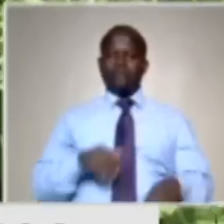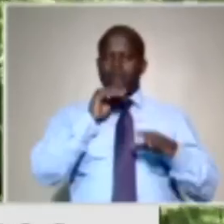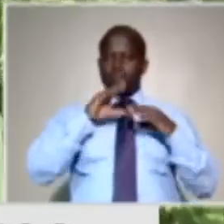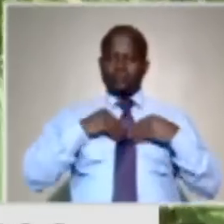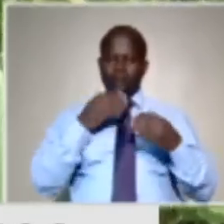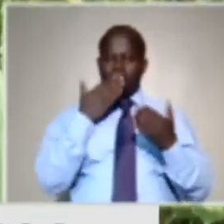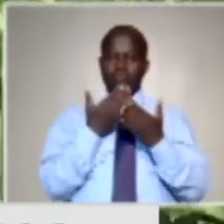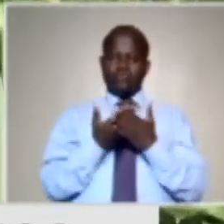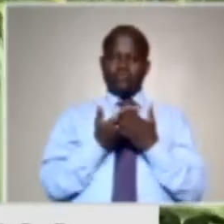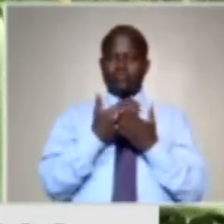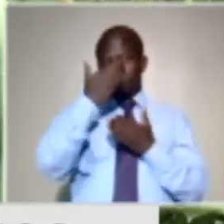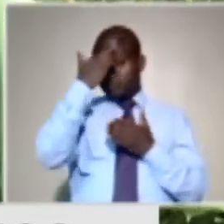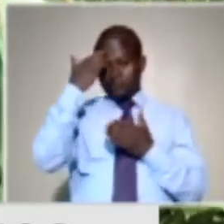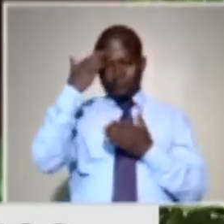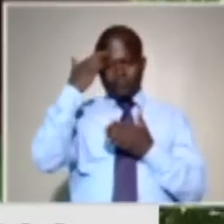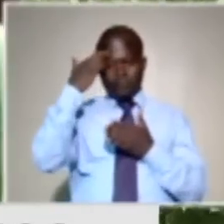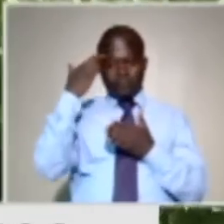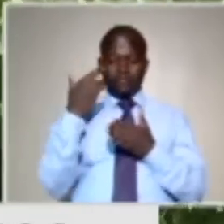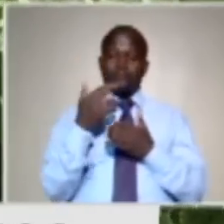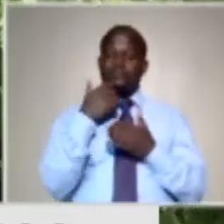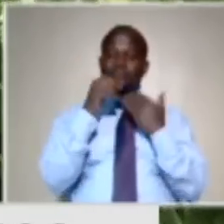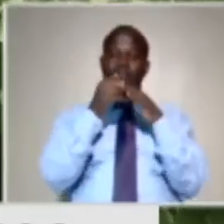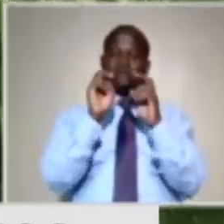neza ndababwira n'impamvu ariko kuvuga ngo umwana